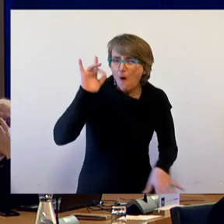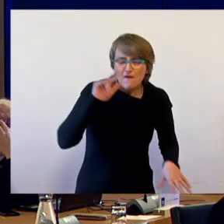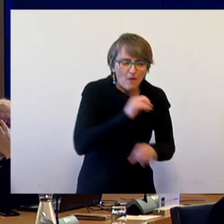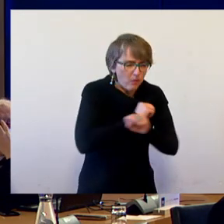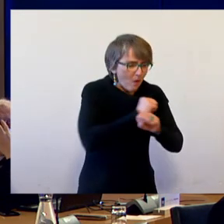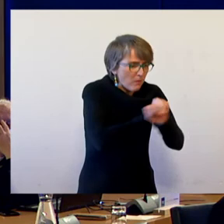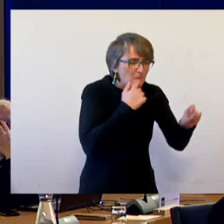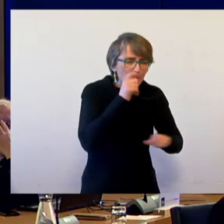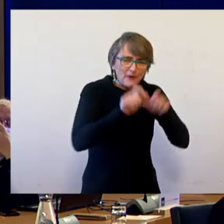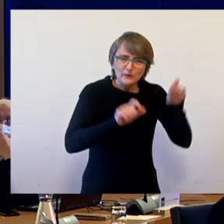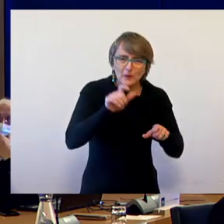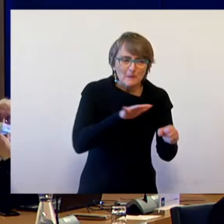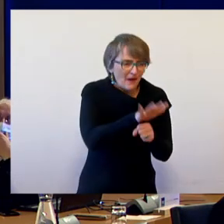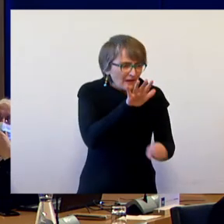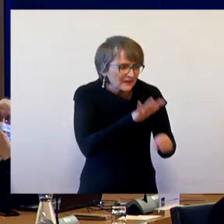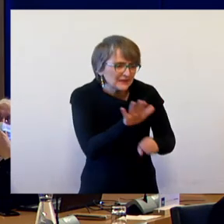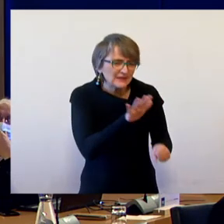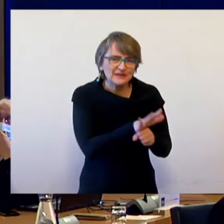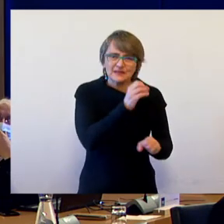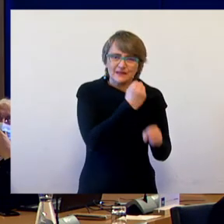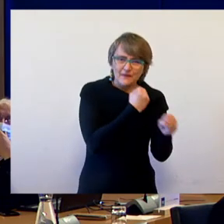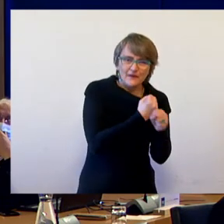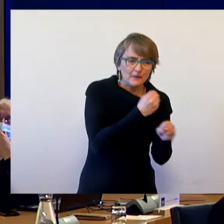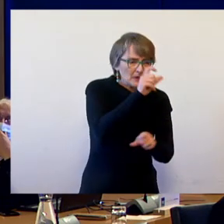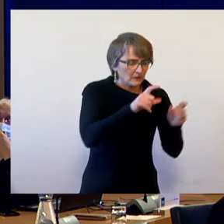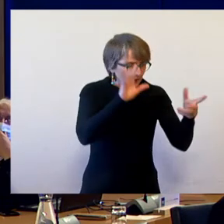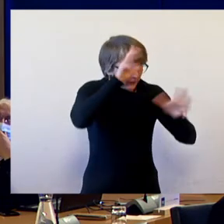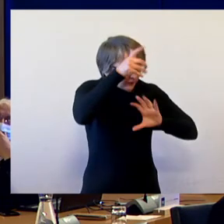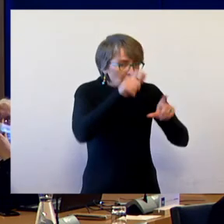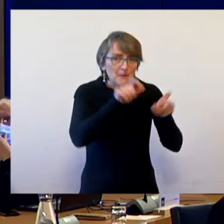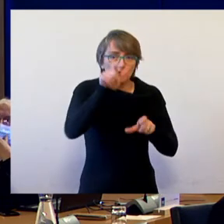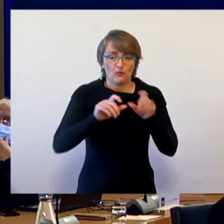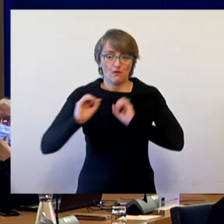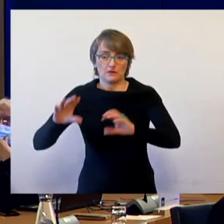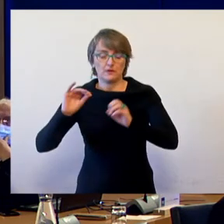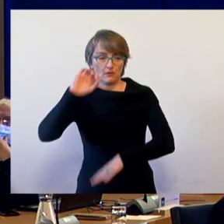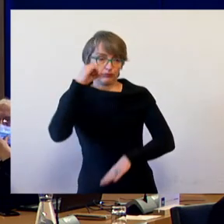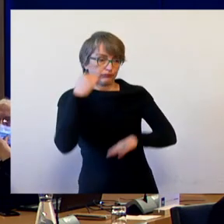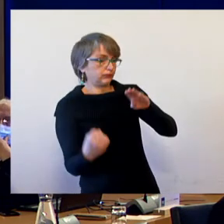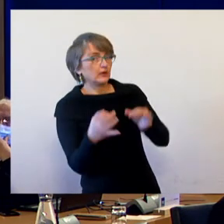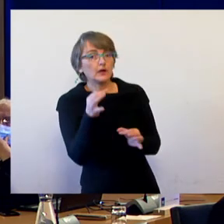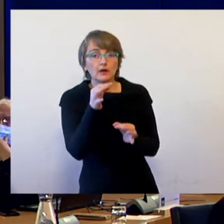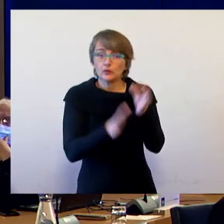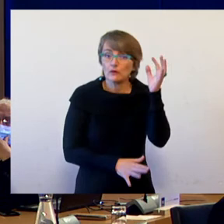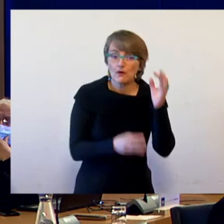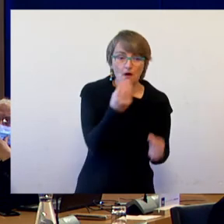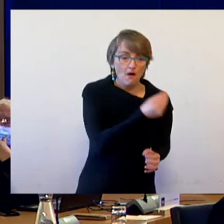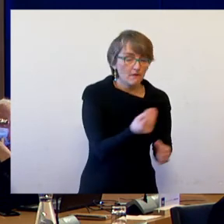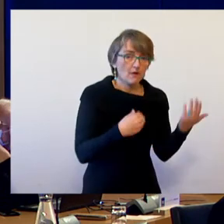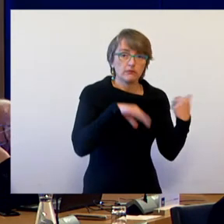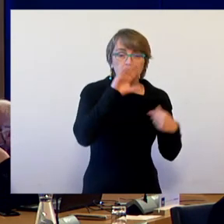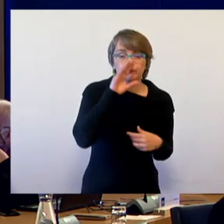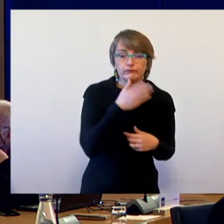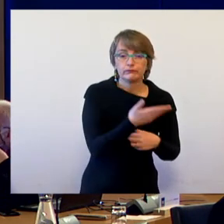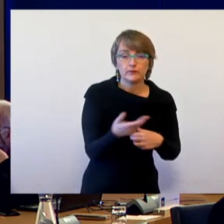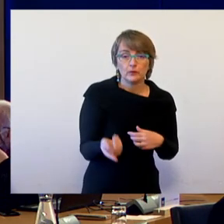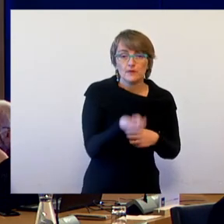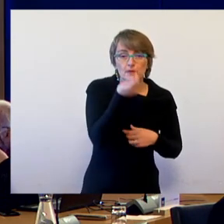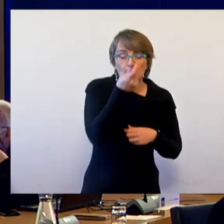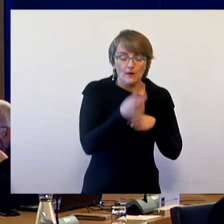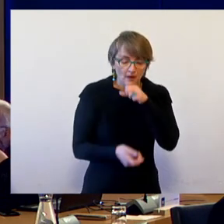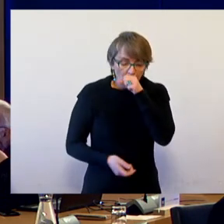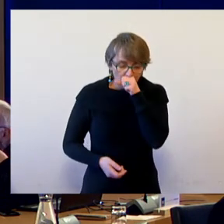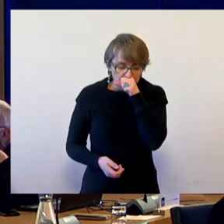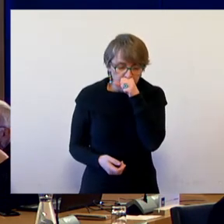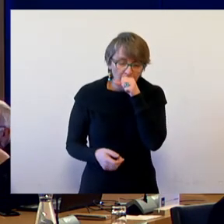sont en burn-out, qui se mettent en arrêt maladie, finalement des enseignants qui sont sous l'eau, et puis c'est nos enfants qui en pâtissent. Donc je ne peux pas